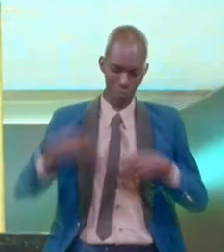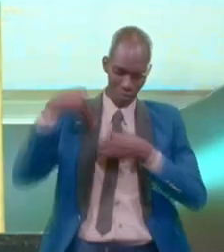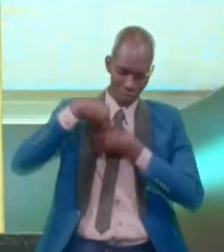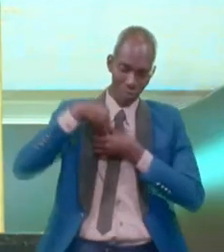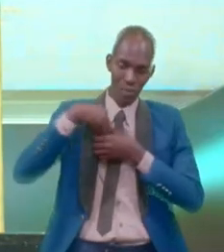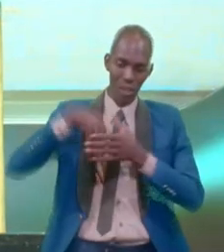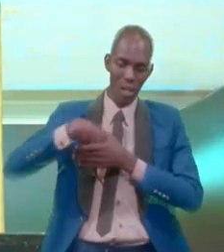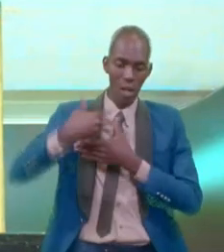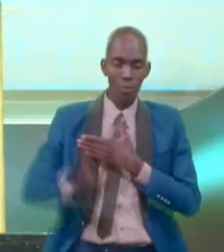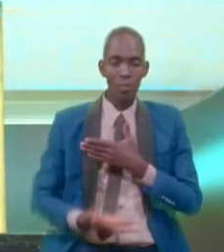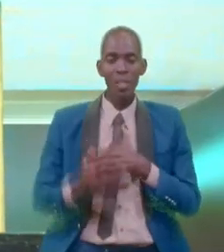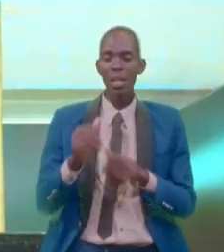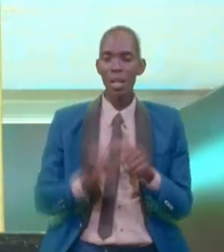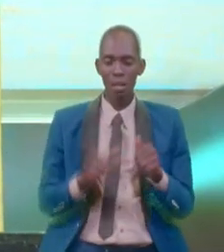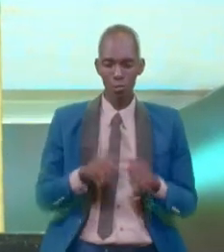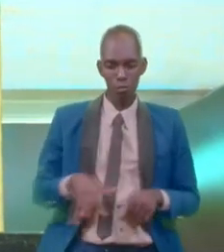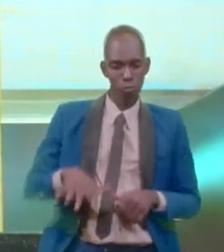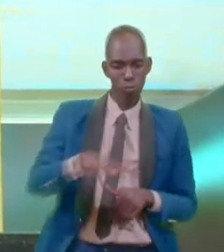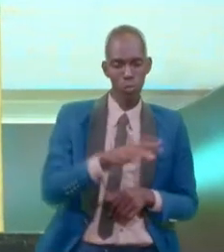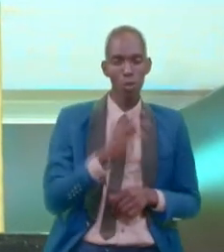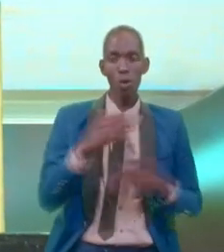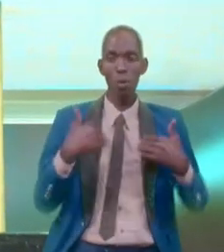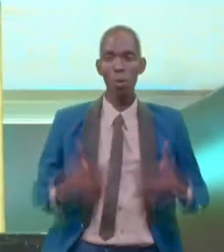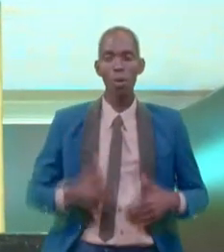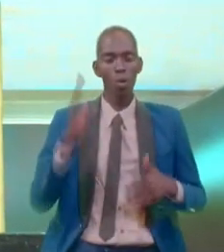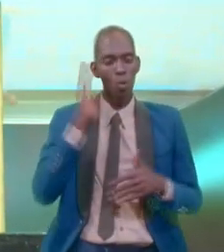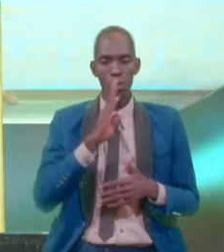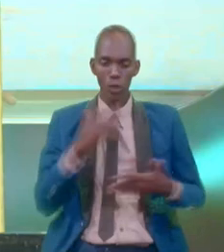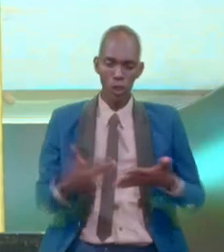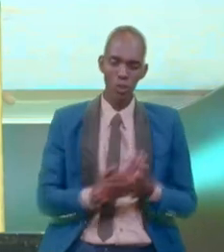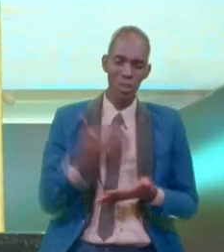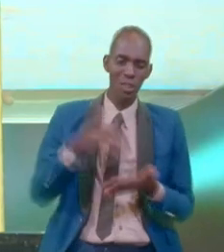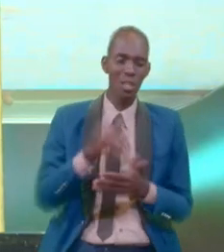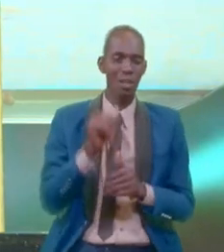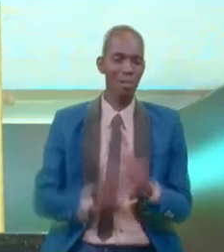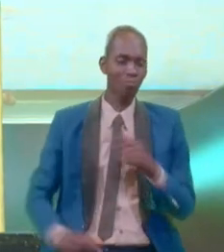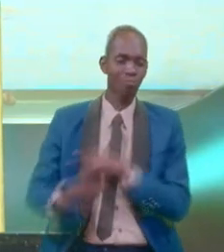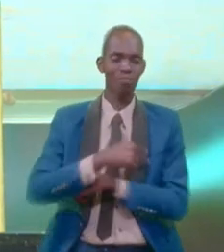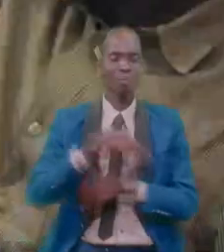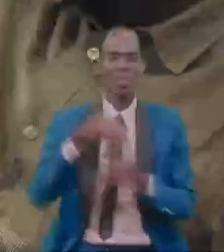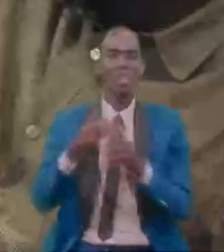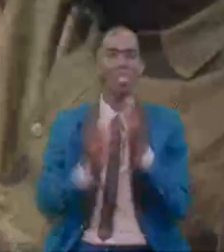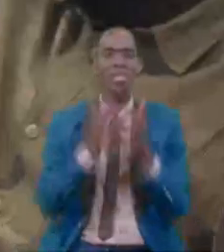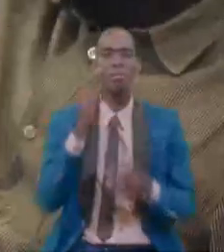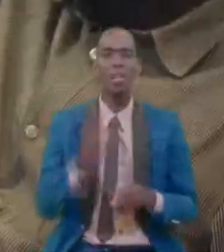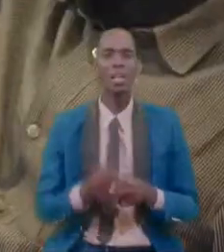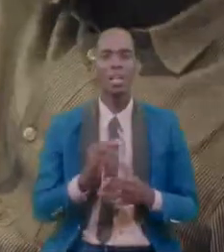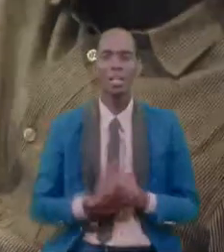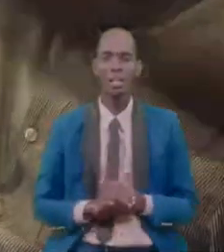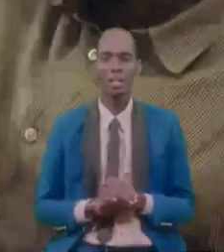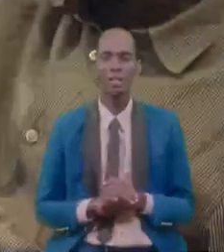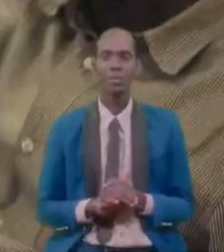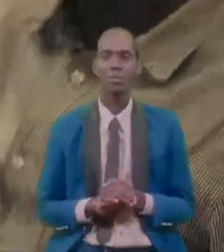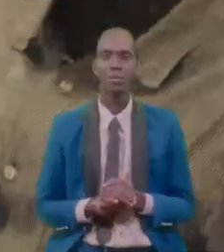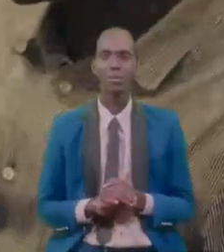au-dedans, au-dehors, toute partie de votre organisme sera rajeunie, renouvelée chaque jour au nom de